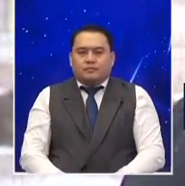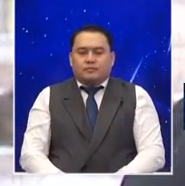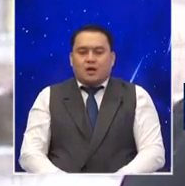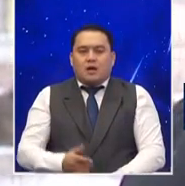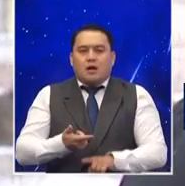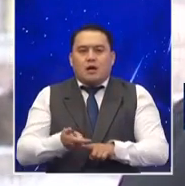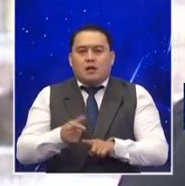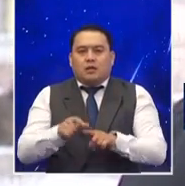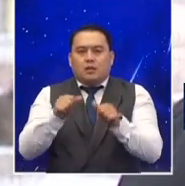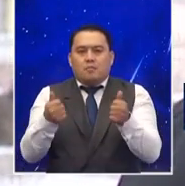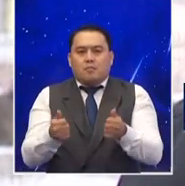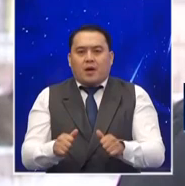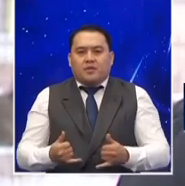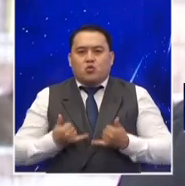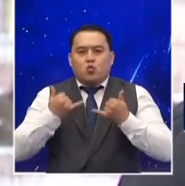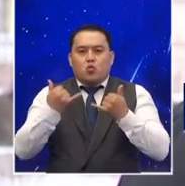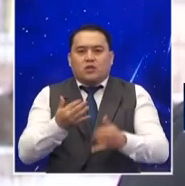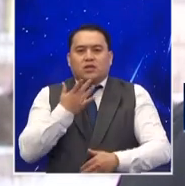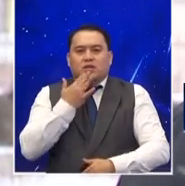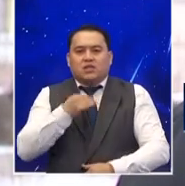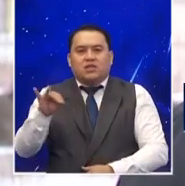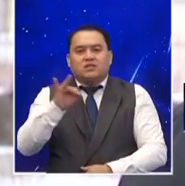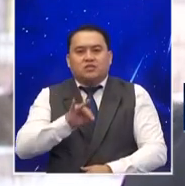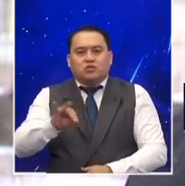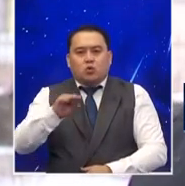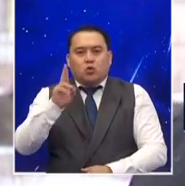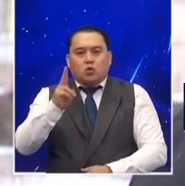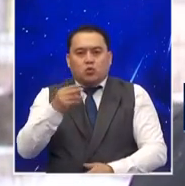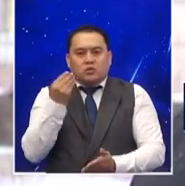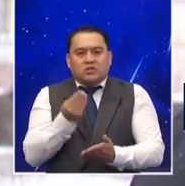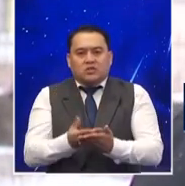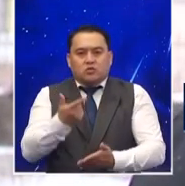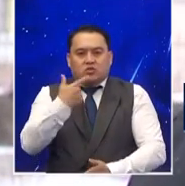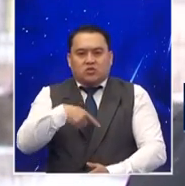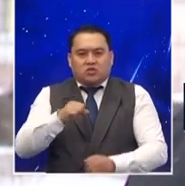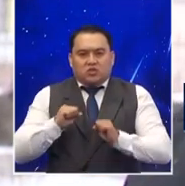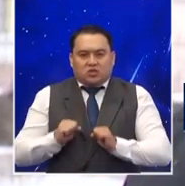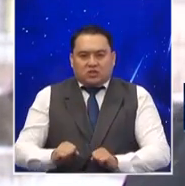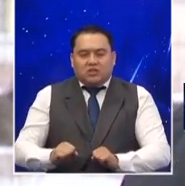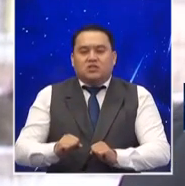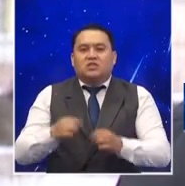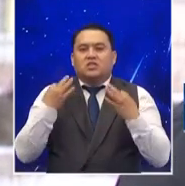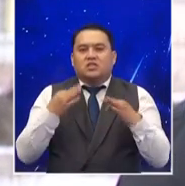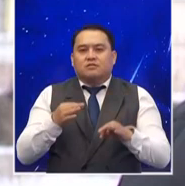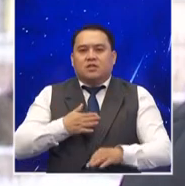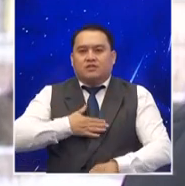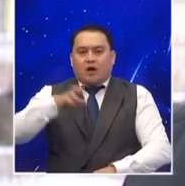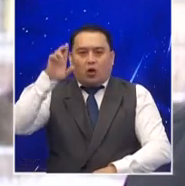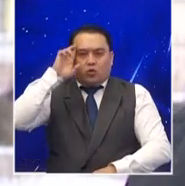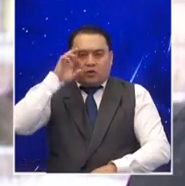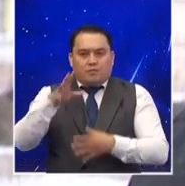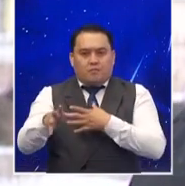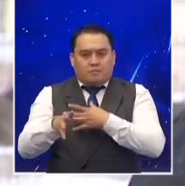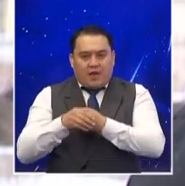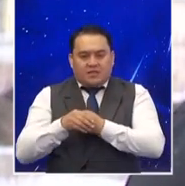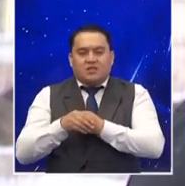Этот памятник – дань уважения национальной истории всем тем, кто ценой своей жизни отстаивал независимость нашей страны. И вместе